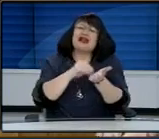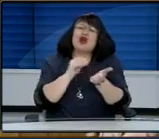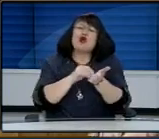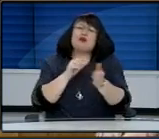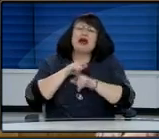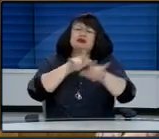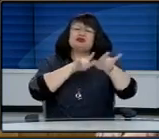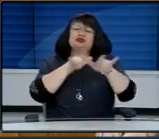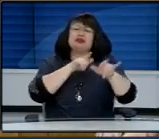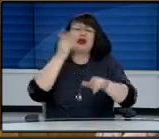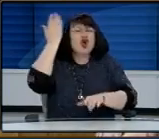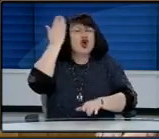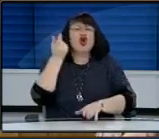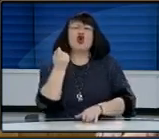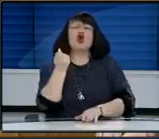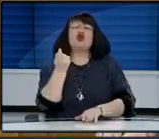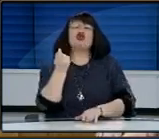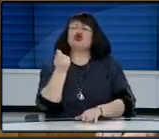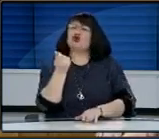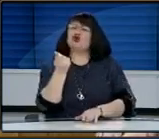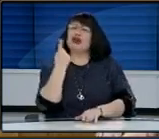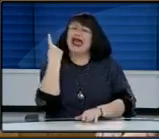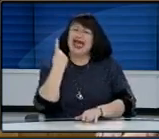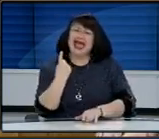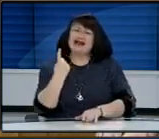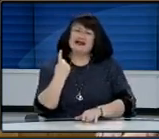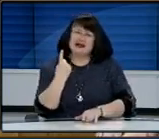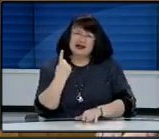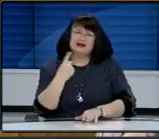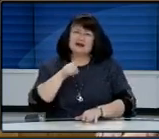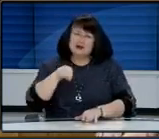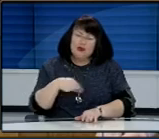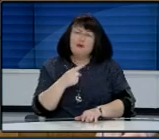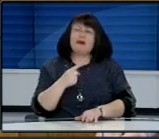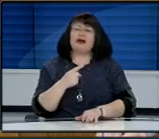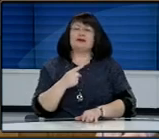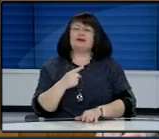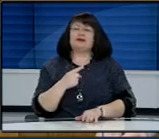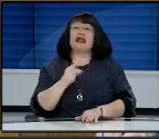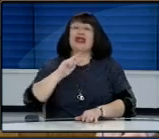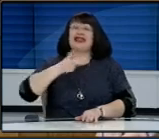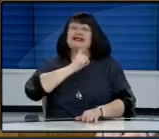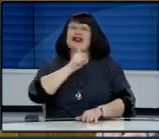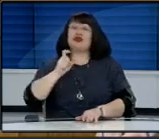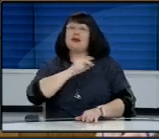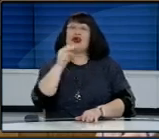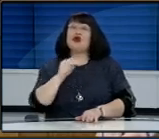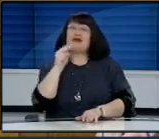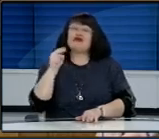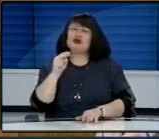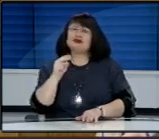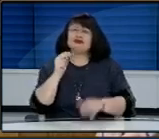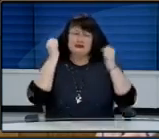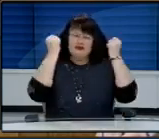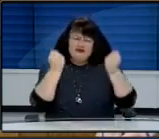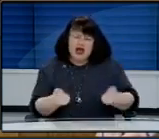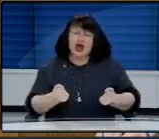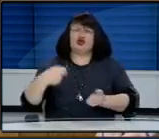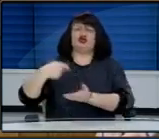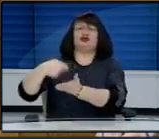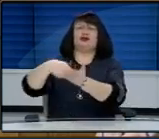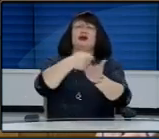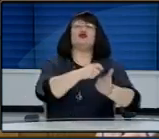με κόστος 1 δις ευρώ για τον Έλληνα φορολογούμενο. Όπως δεν κατανοούμε, και το λέω